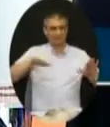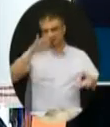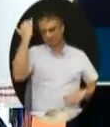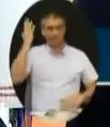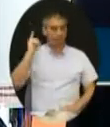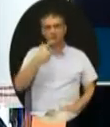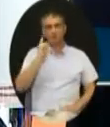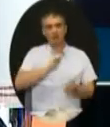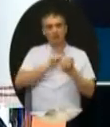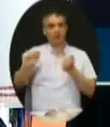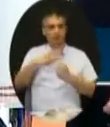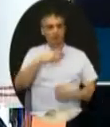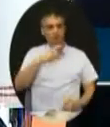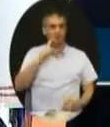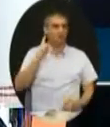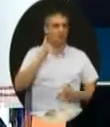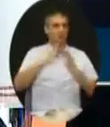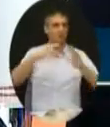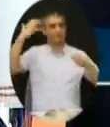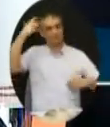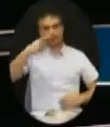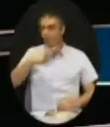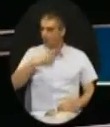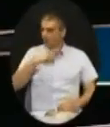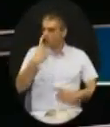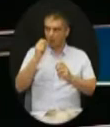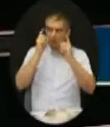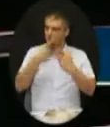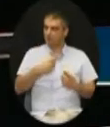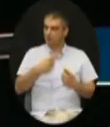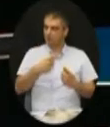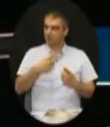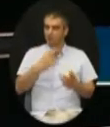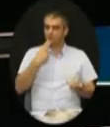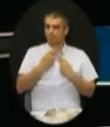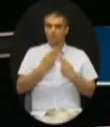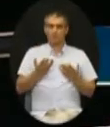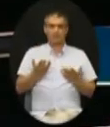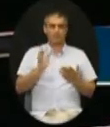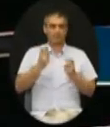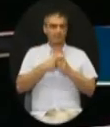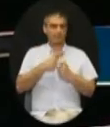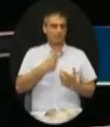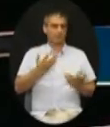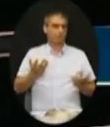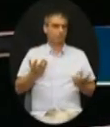אנחנו צריכים להשמיד את הבית המלוכה. לא דווקא הופתעת מהתגובה של